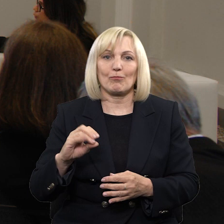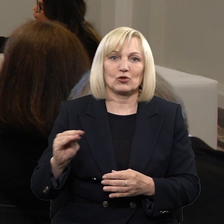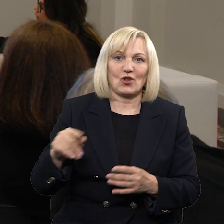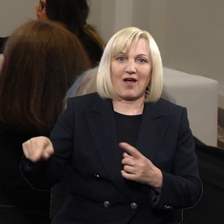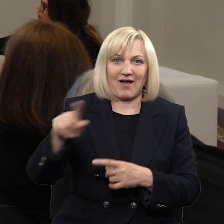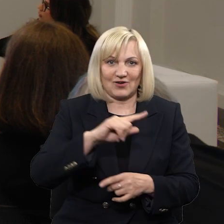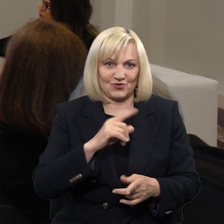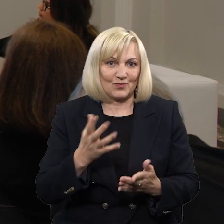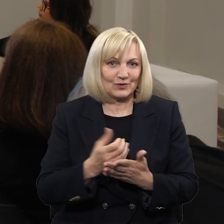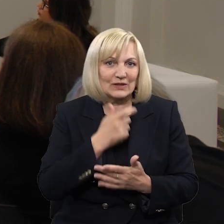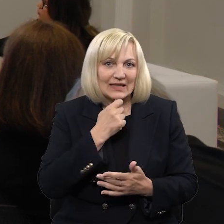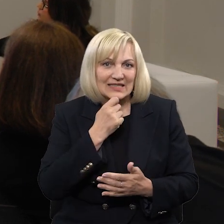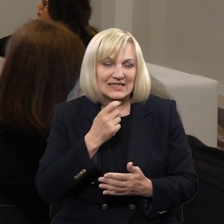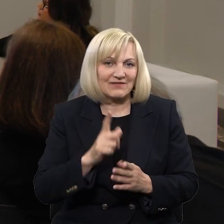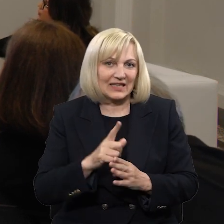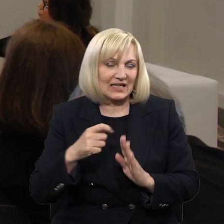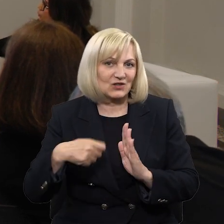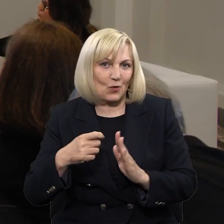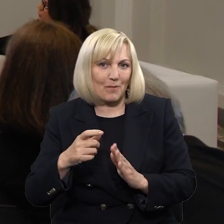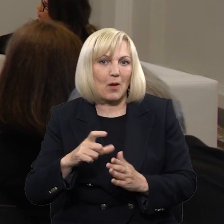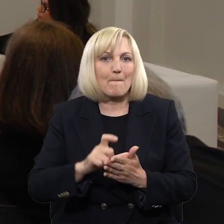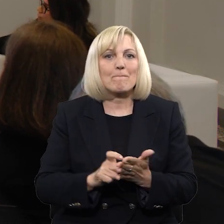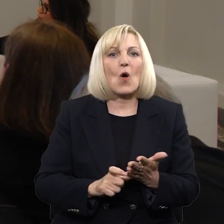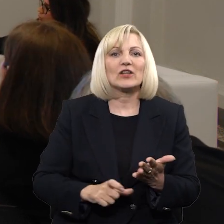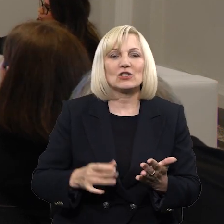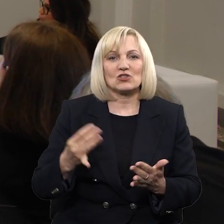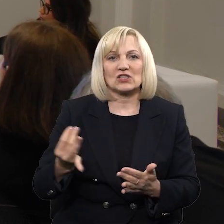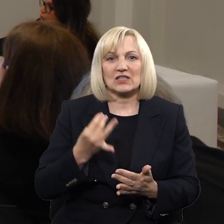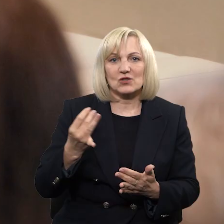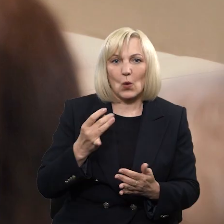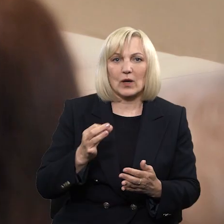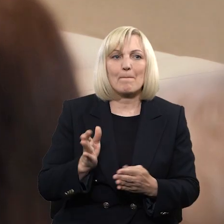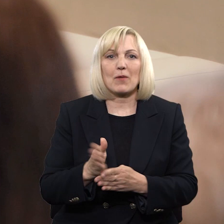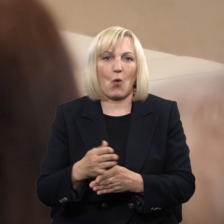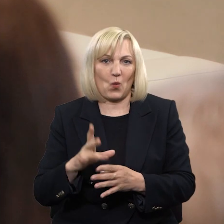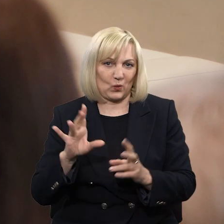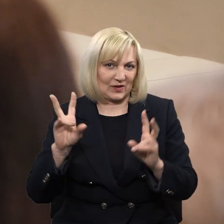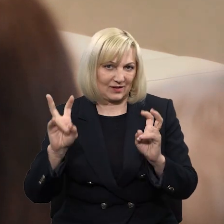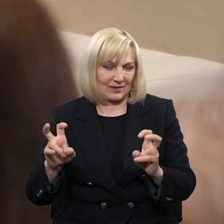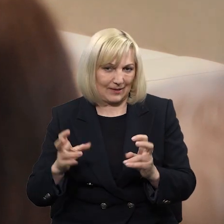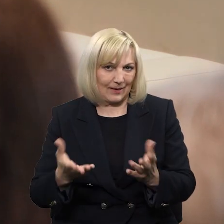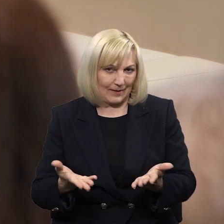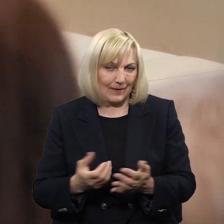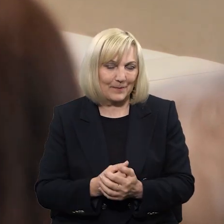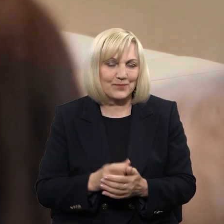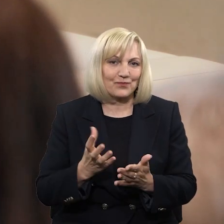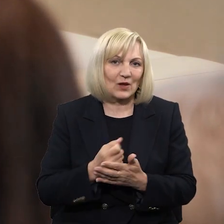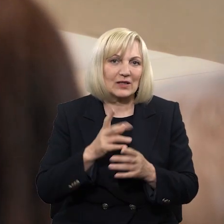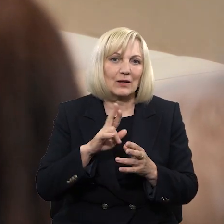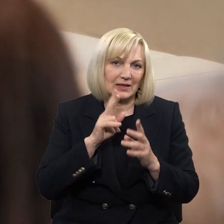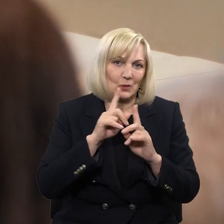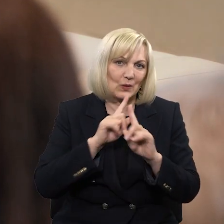красивые такие съемки поэтические прогулки и поэтические истории поэтому это называется история что мы создавали Это